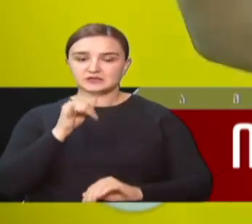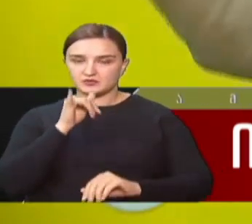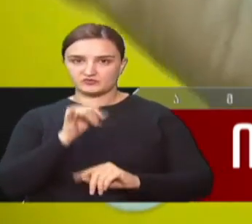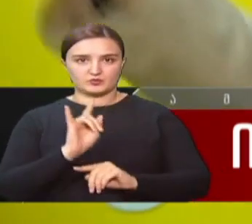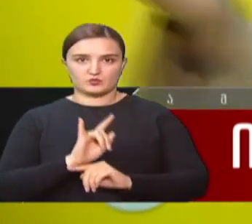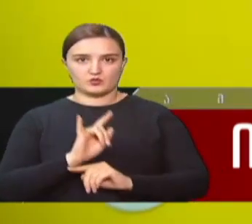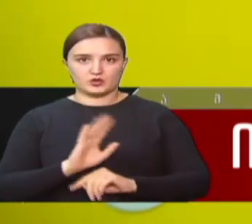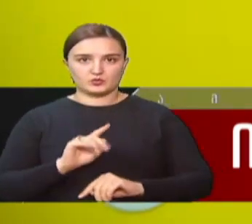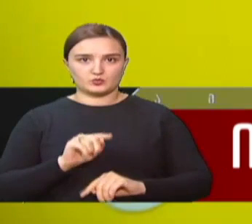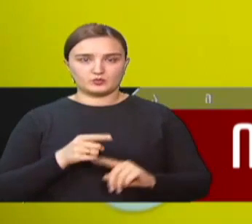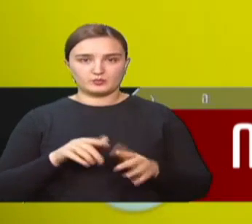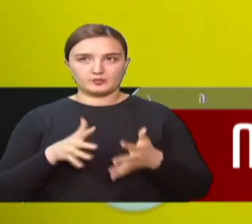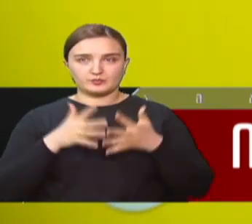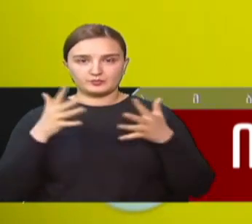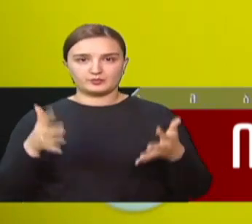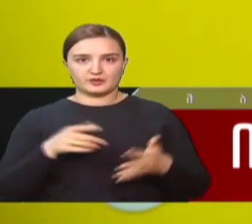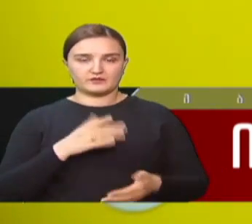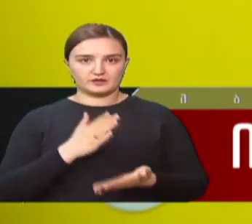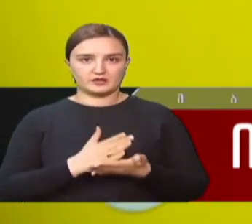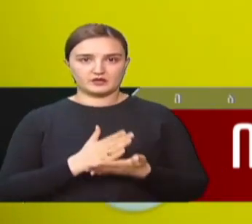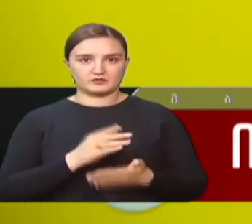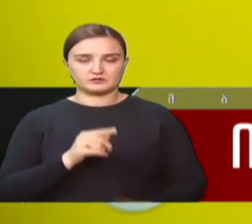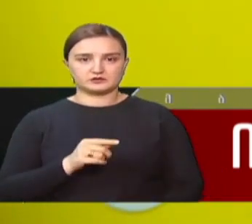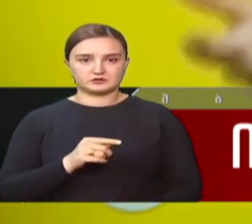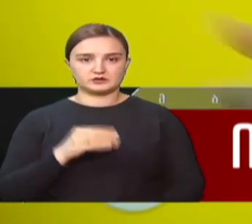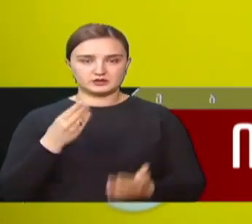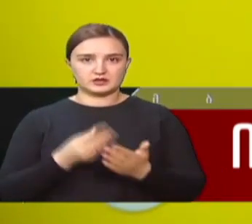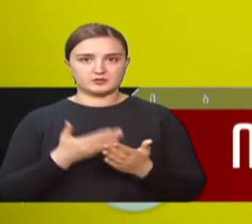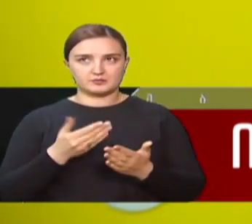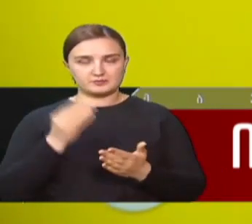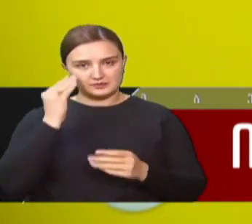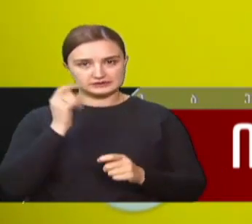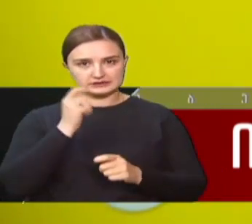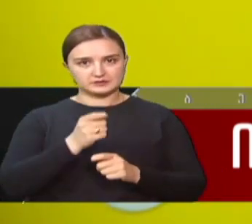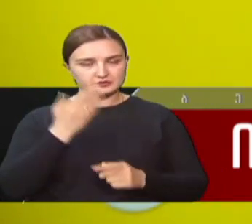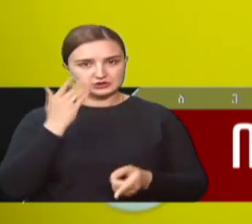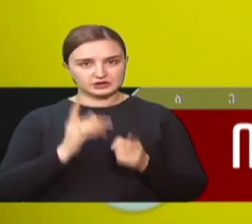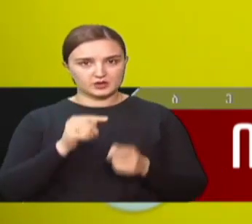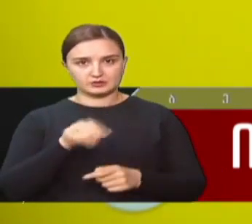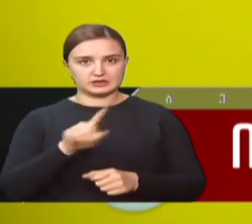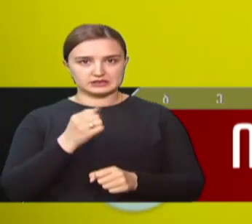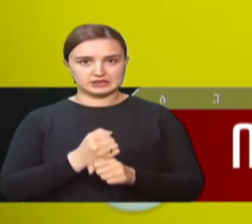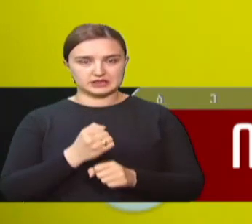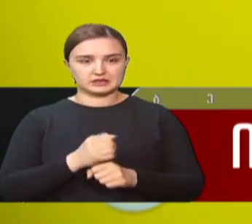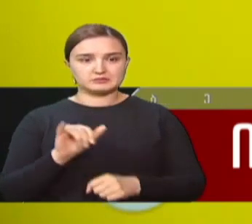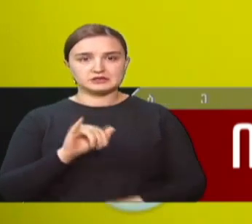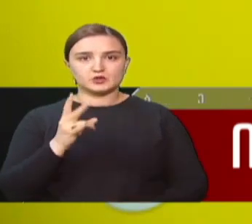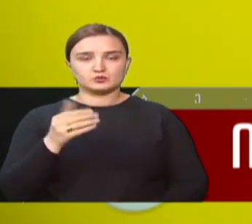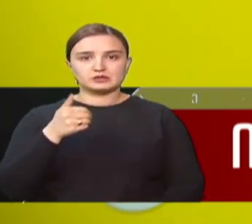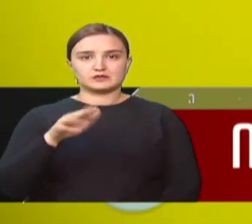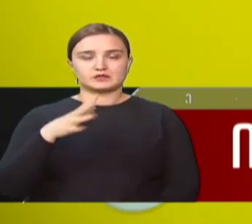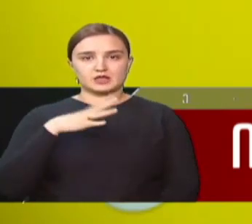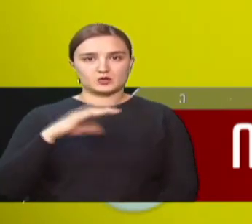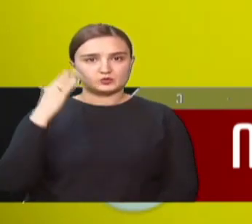რომელსაც უზარმაზარი ბიუროკრატია ყავს, რომელიც აფასებს შენ რეალურად რას აკეთებ. აი სად უნდა წავიდეს ქართული